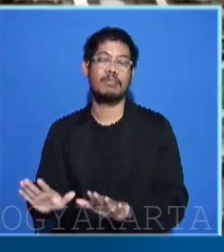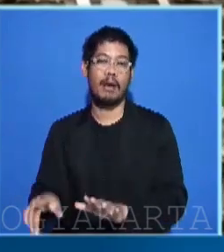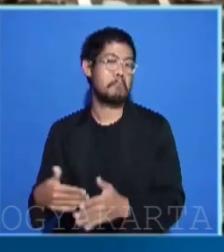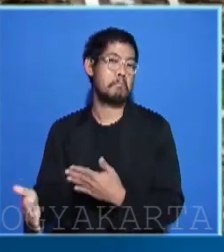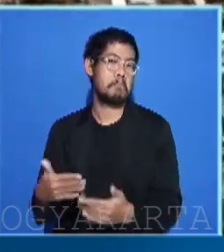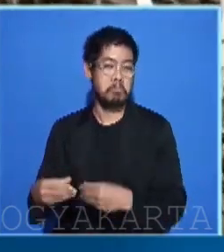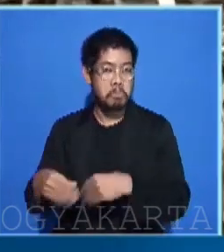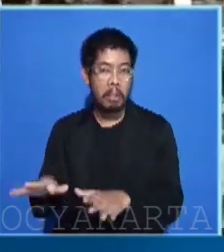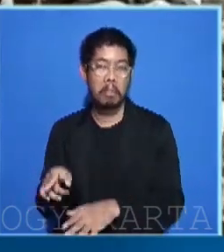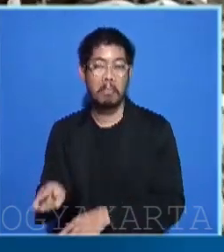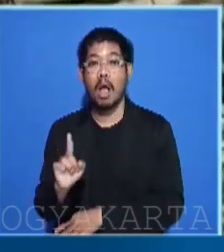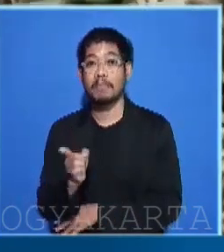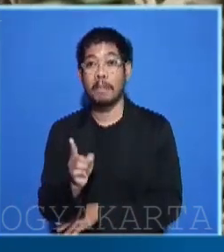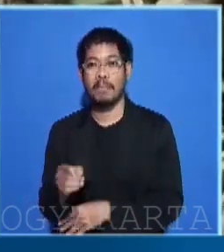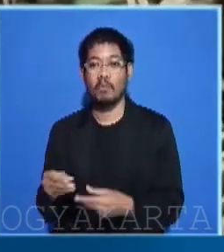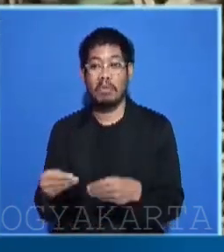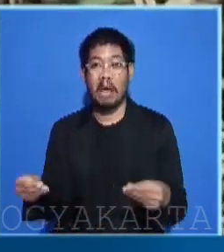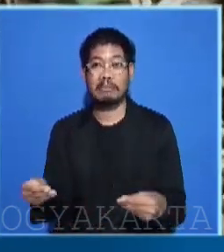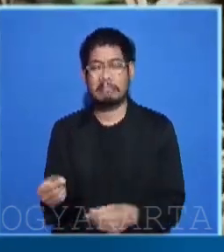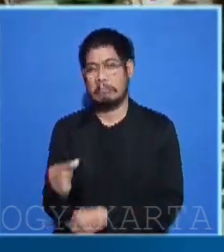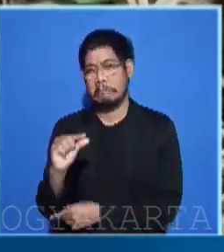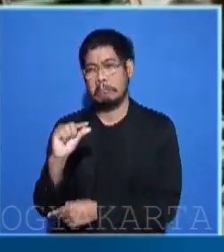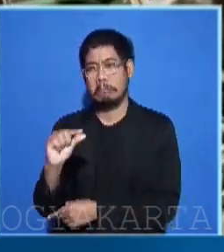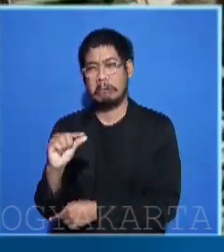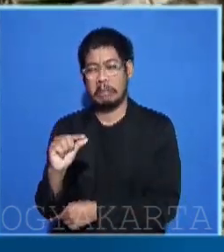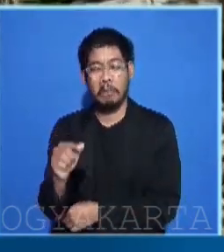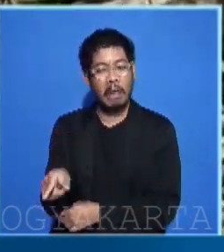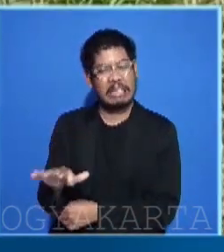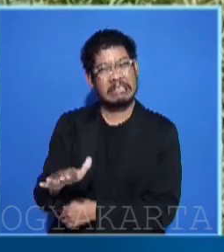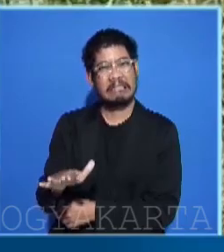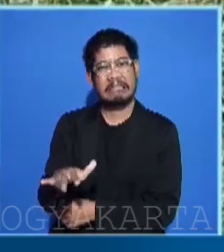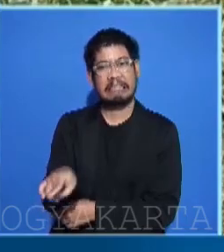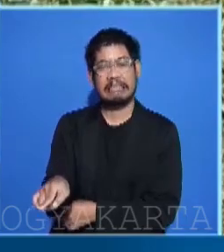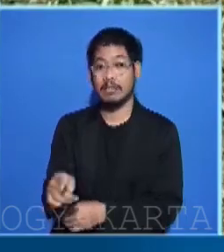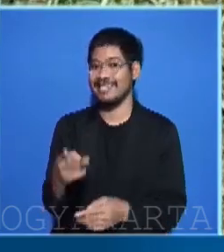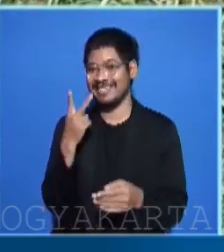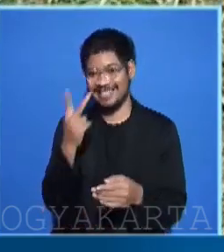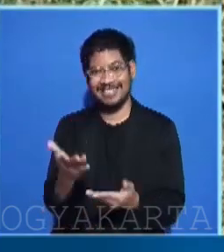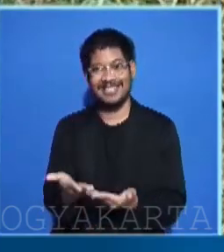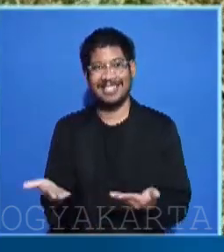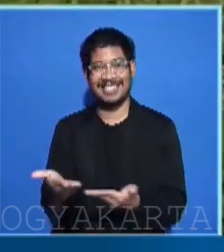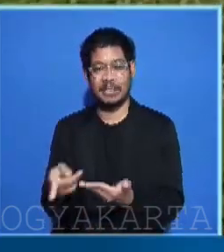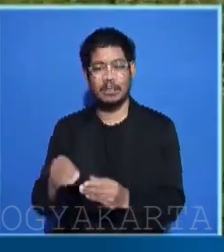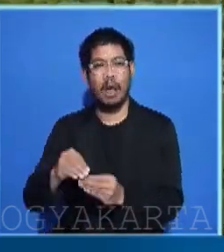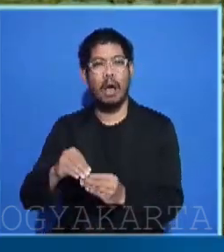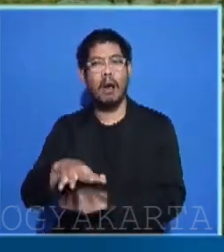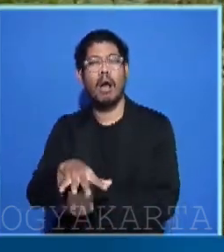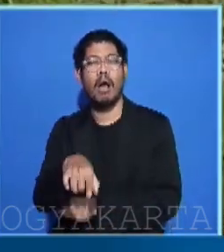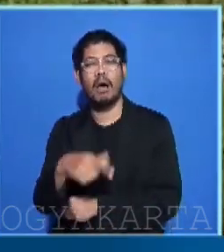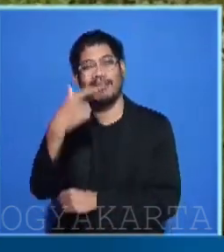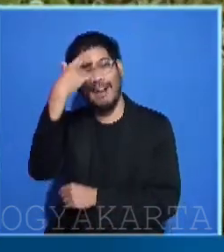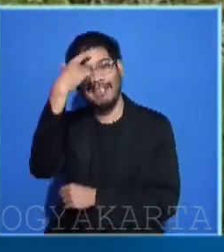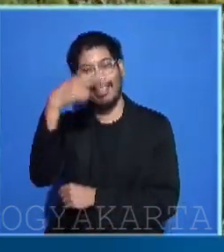diakibatkan kualitas bibit yang kurang bagus kondisi ini juga diperparah dengan masifnya serangan penyakit pada bawang merah yang terjadi